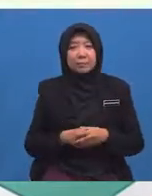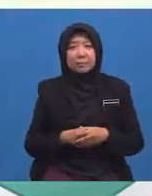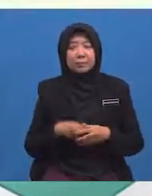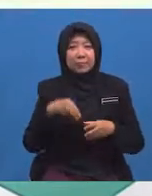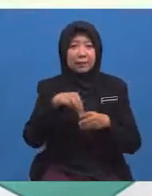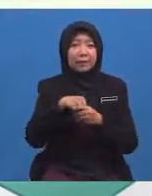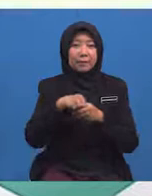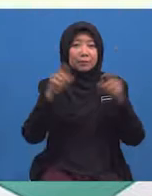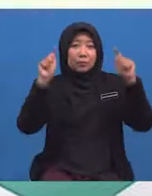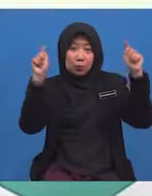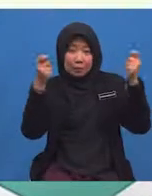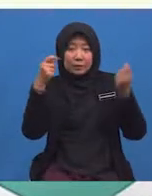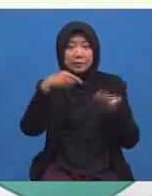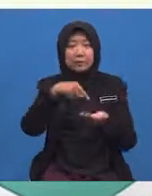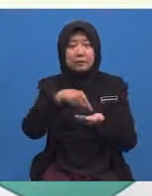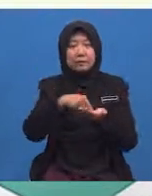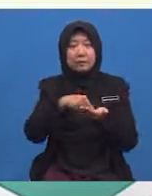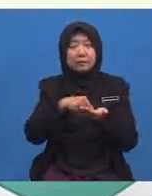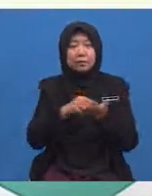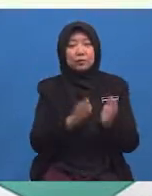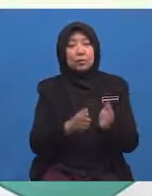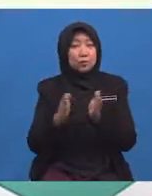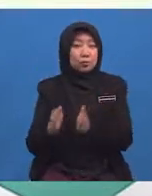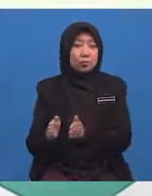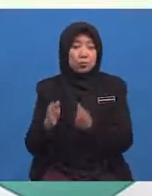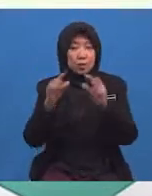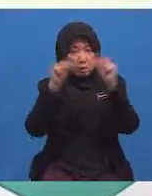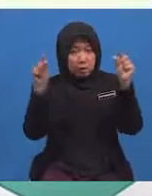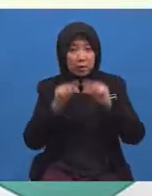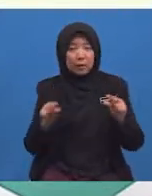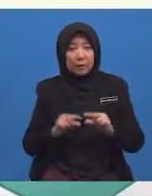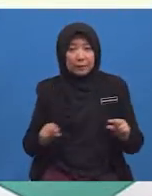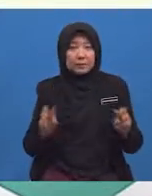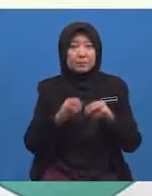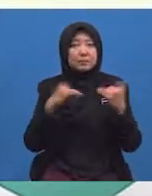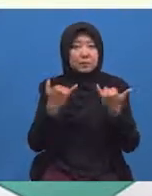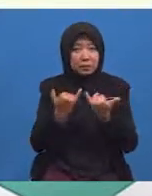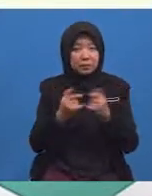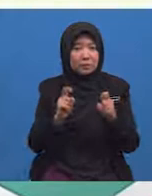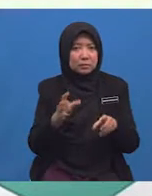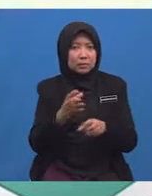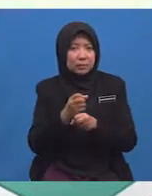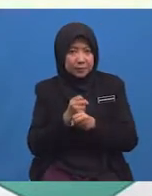Dalam topik ini, susun lapis masyarakat pelajar seharusnya dapat